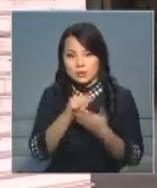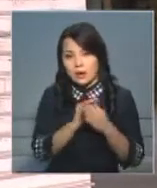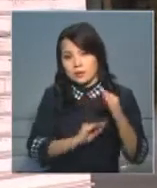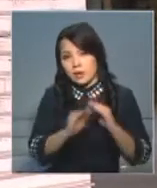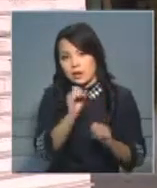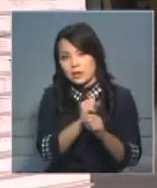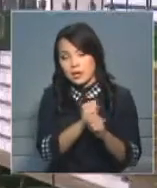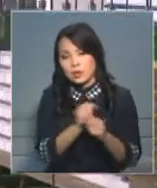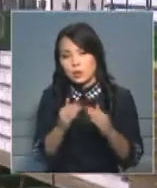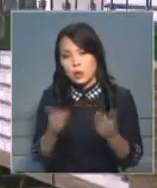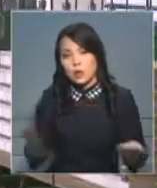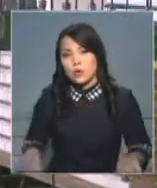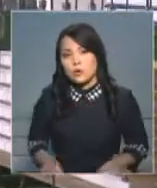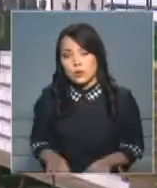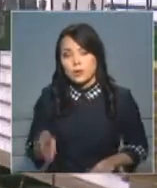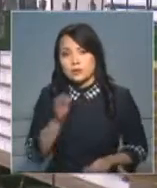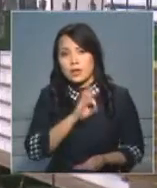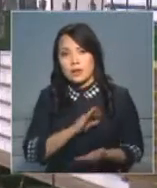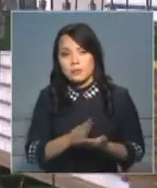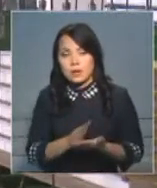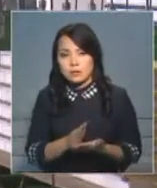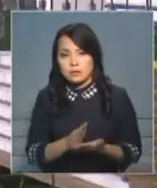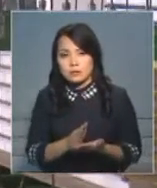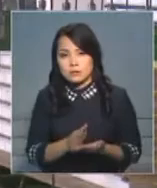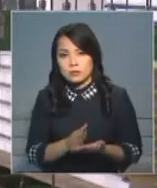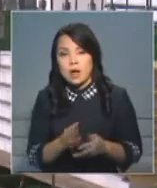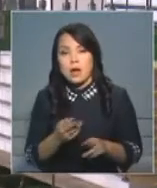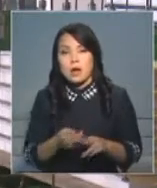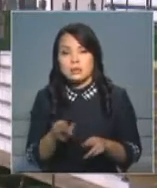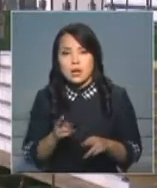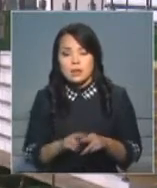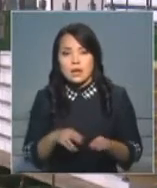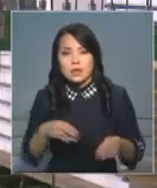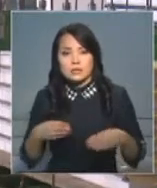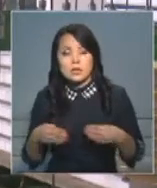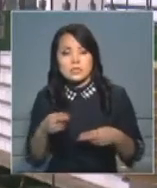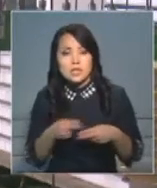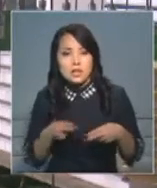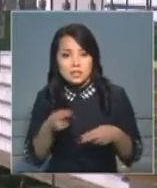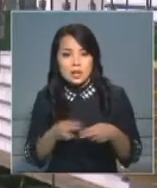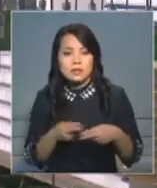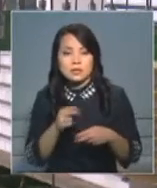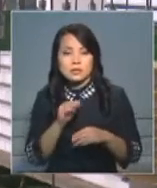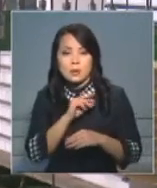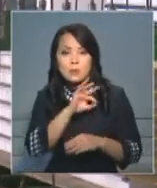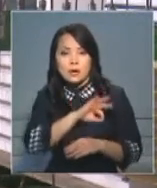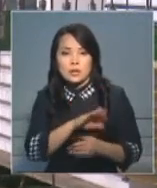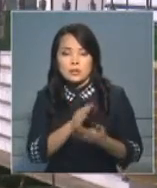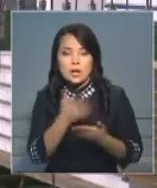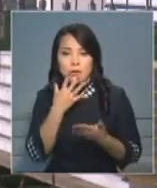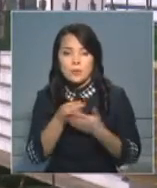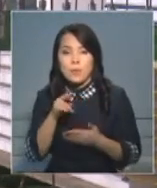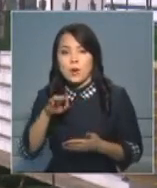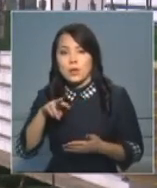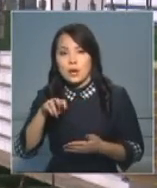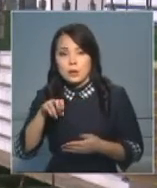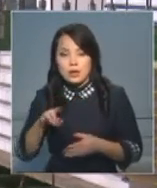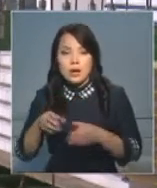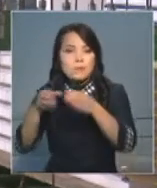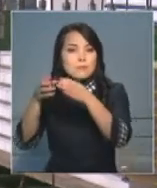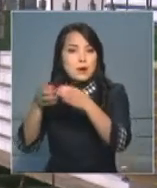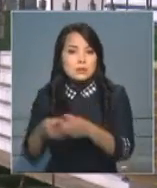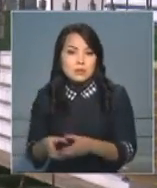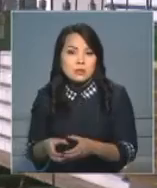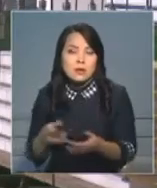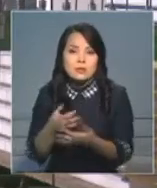жаңа тұрғын үйлерді құрылыстарды пайдаланамыз. Ал мына қаңылтырмен қапталған панельдерді мына балкандар, үлкен